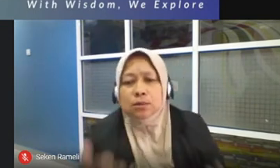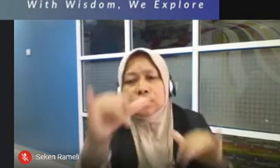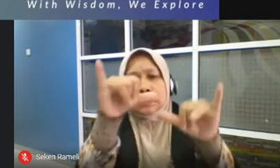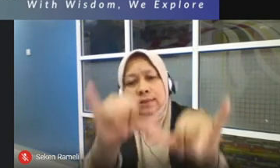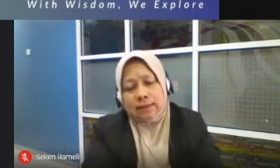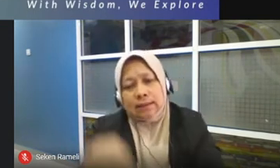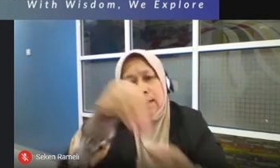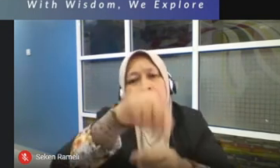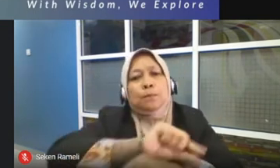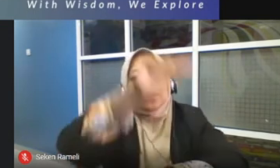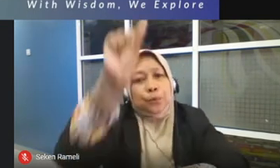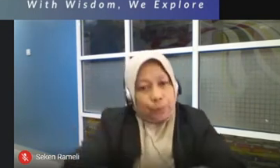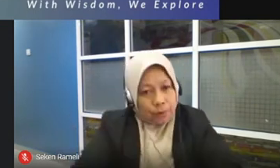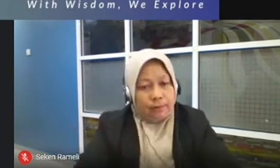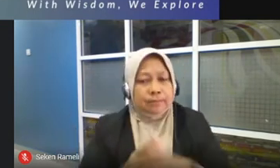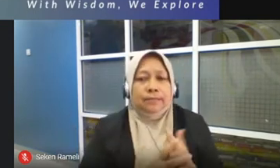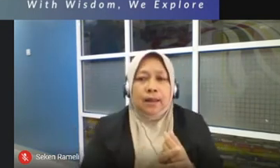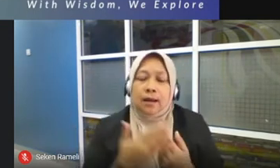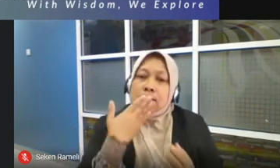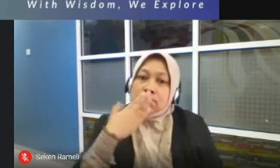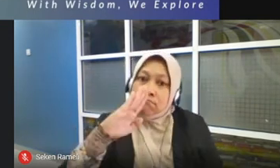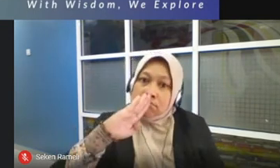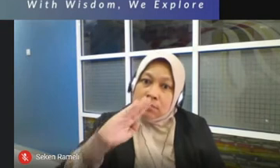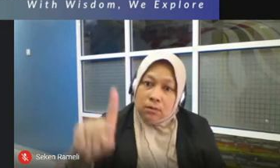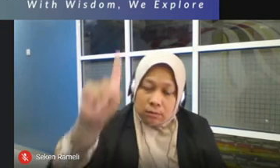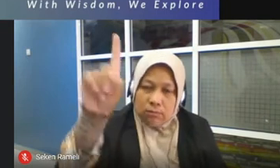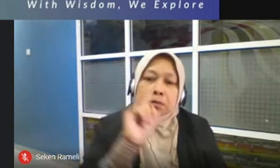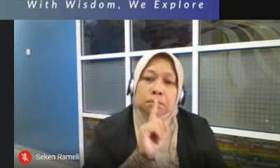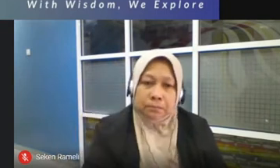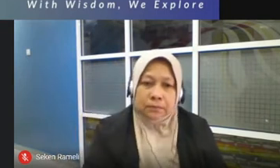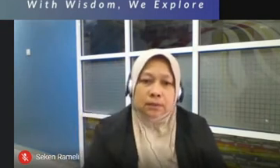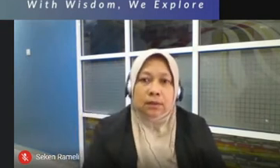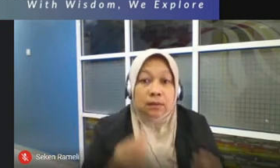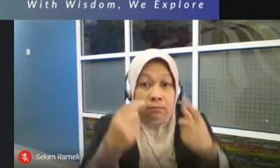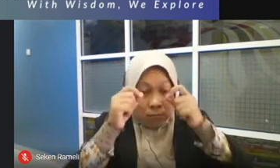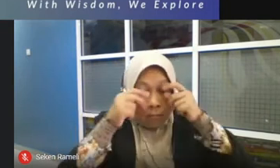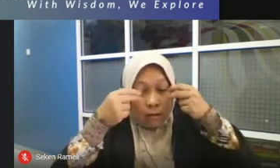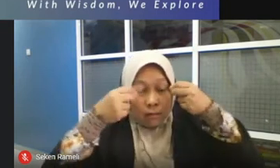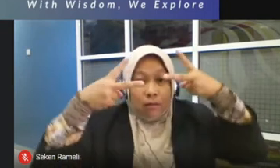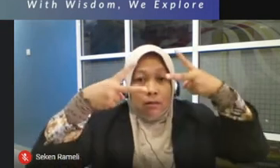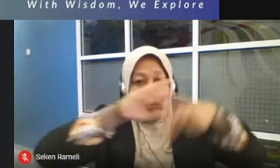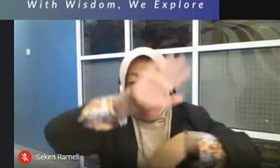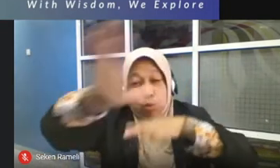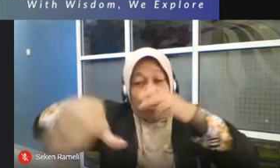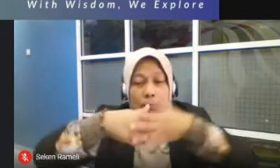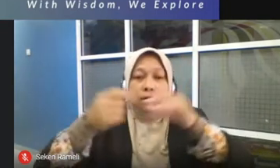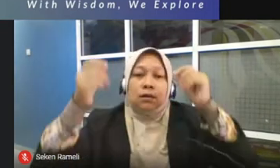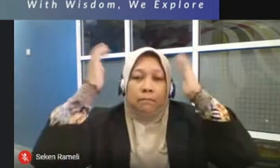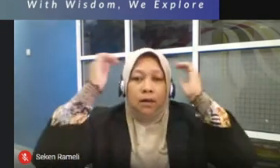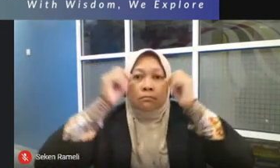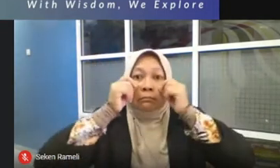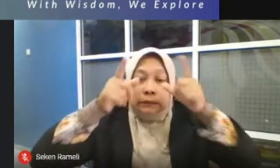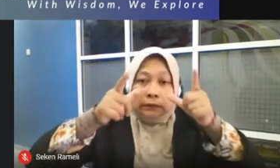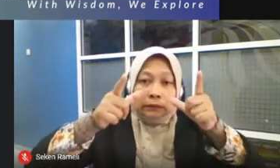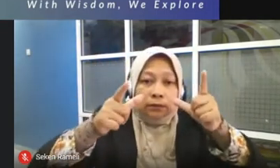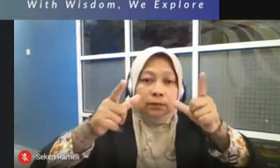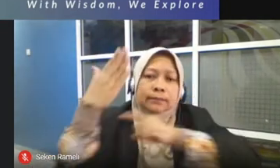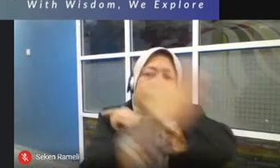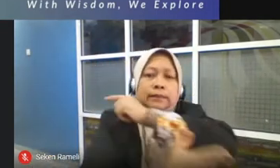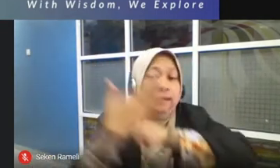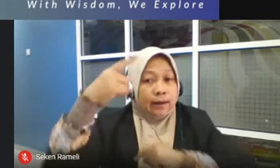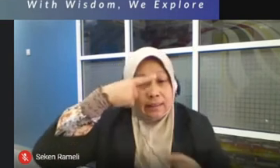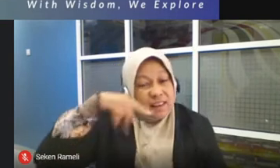di dalam gua. Dan alhamdulillah kejadian ini membuka mata kepada kerajaan negara